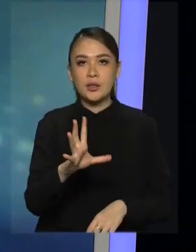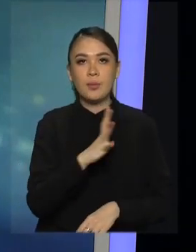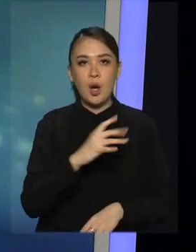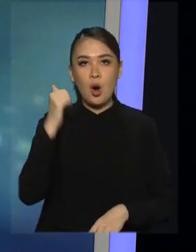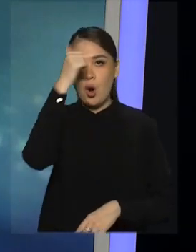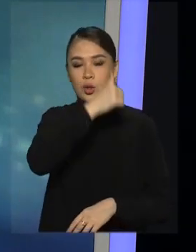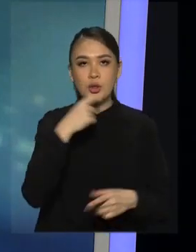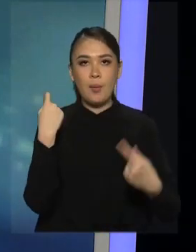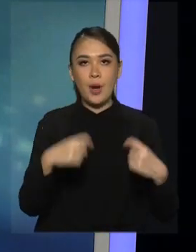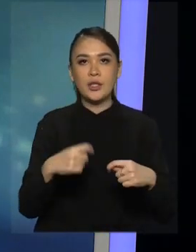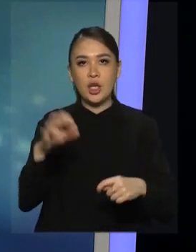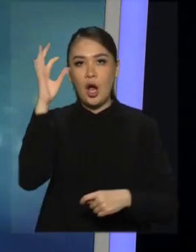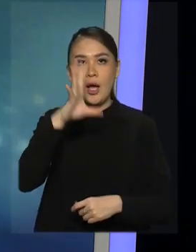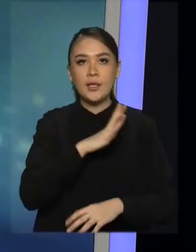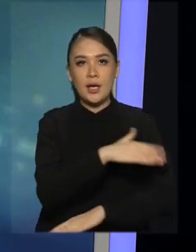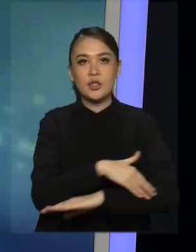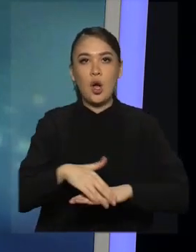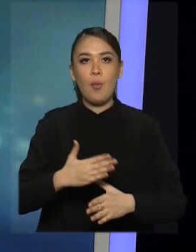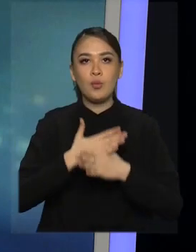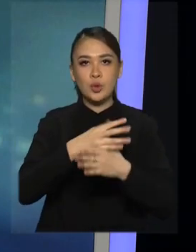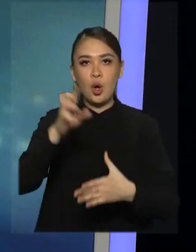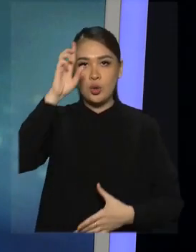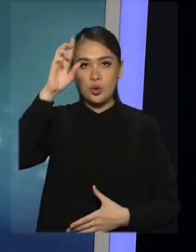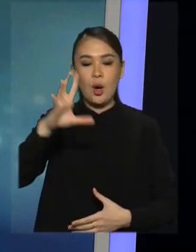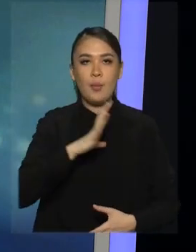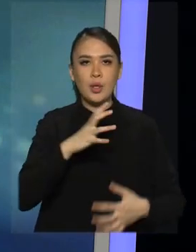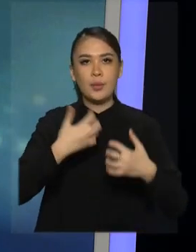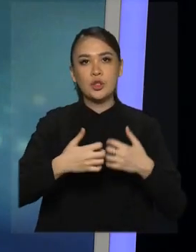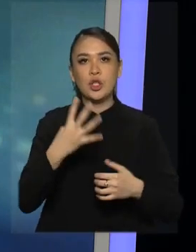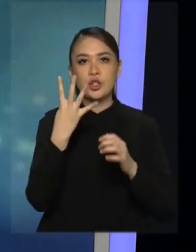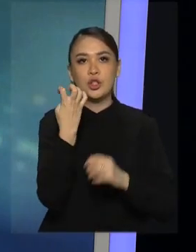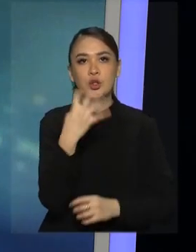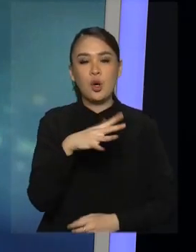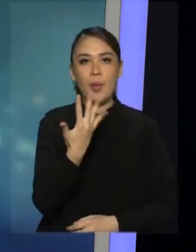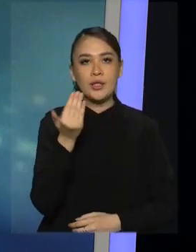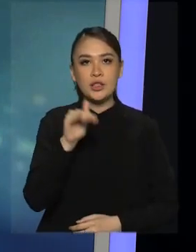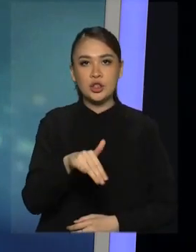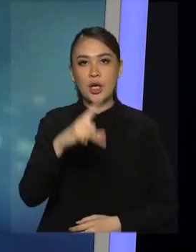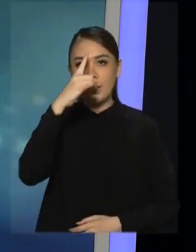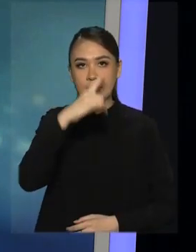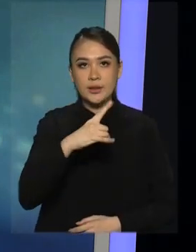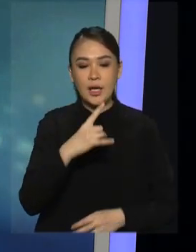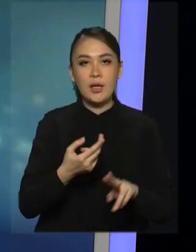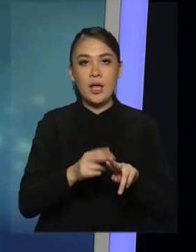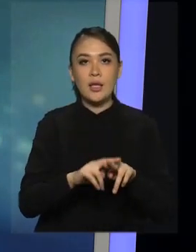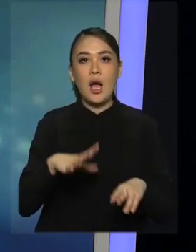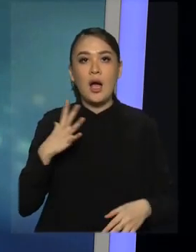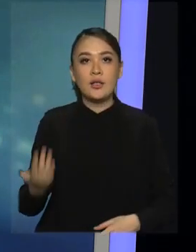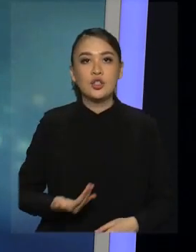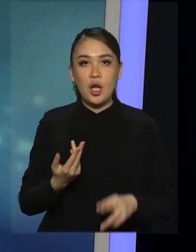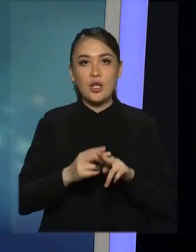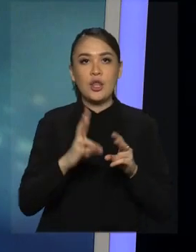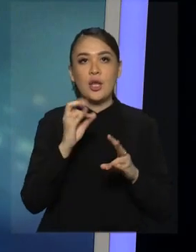года продолжают получать адресную помощь от государства почти 445 тысяч казахстанцев. В реальном разрезе